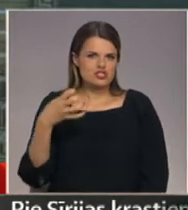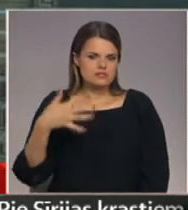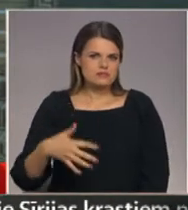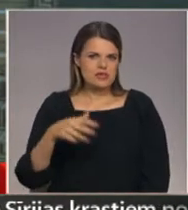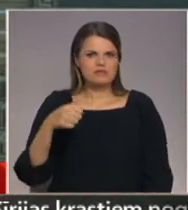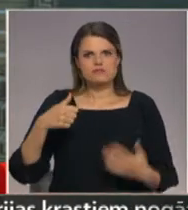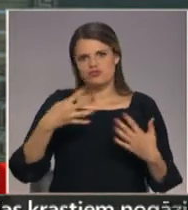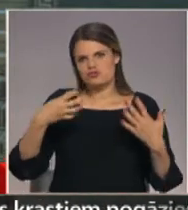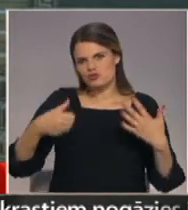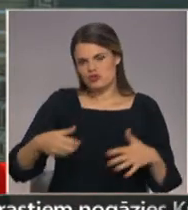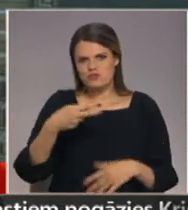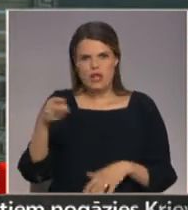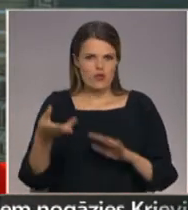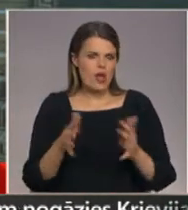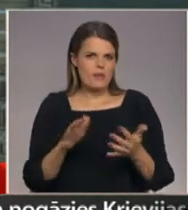450, 60, varbūt vairāk